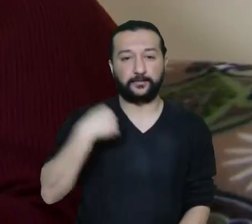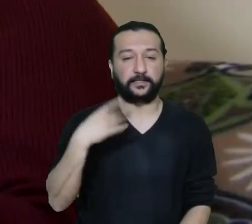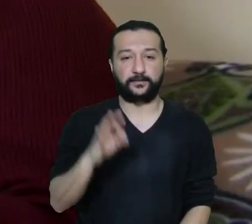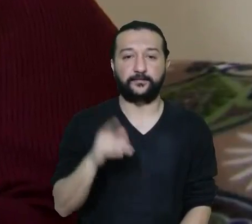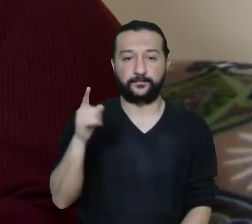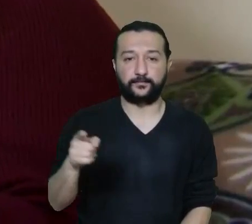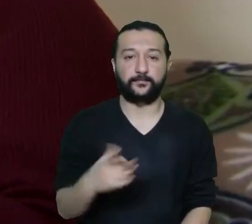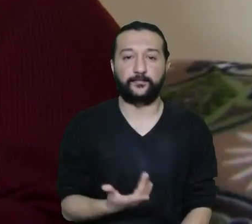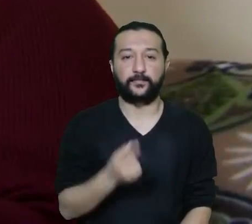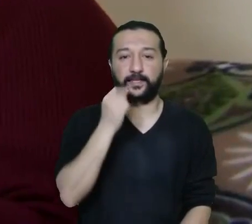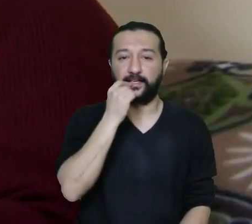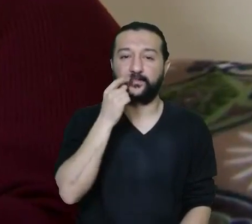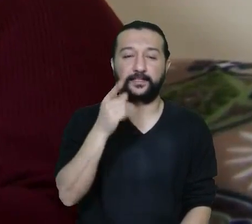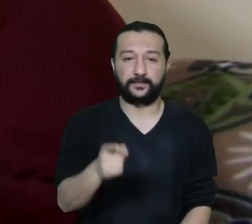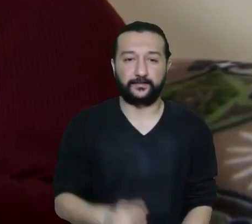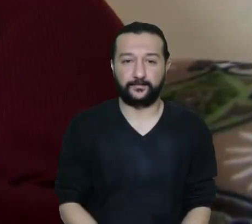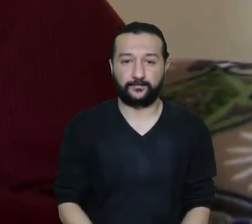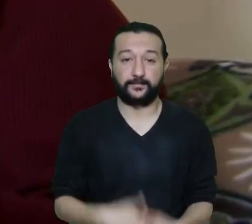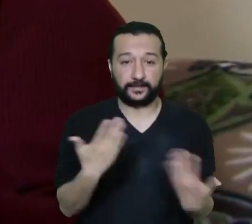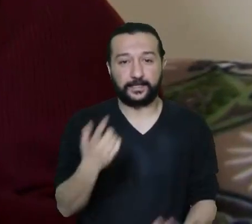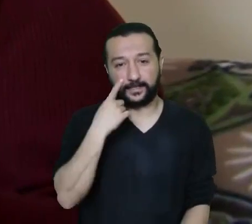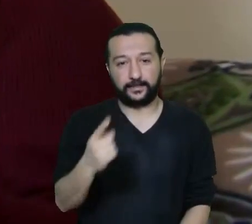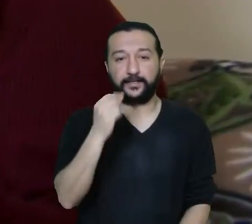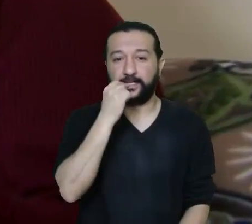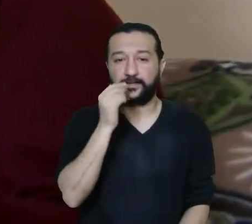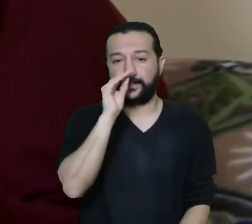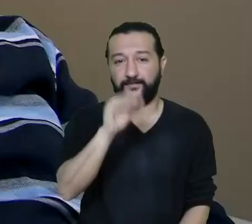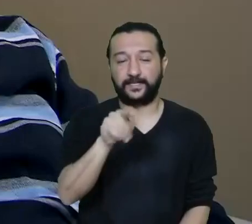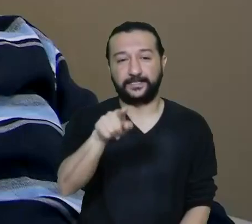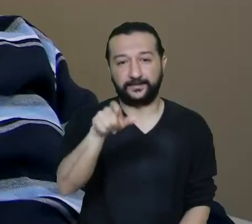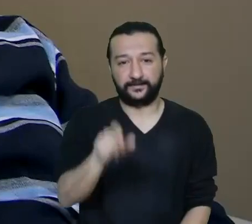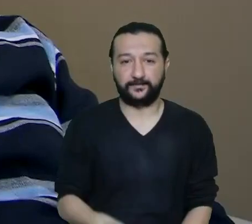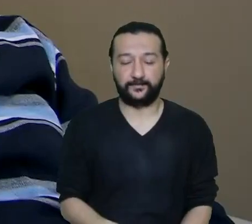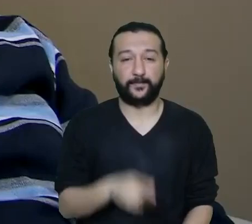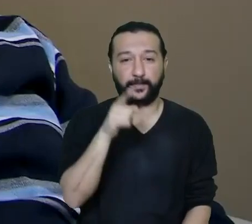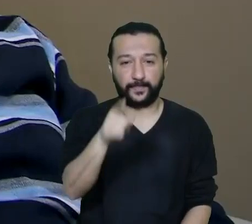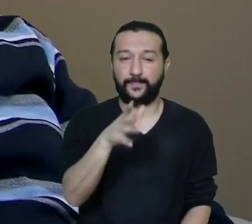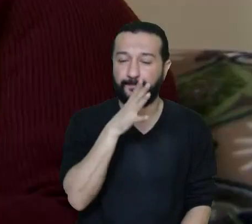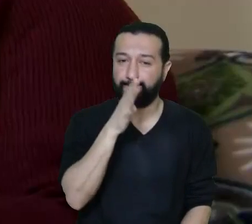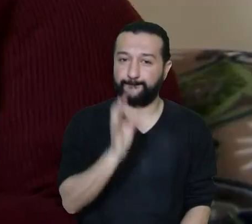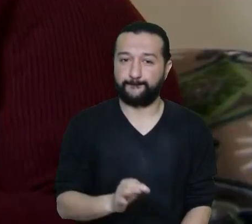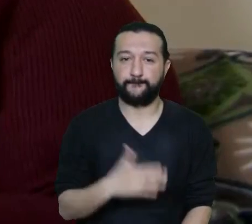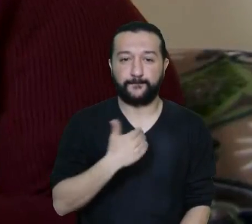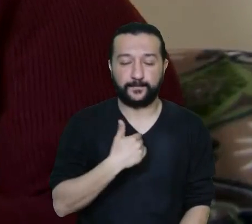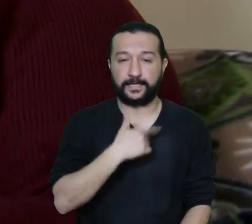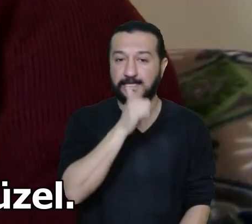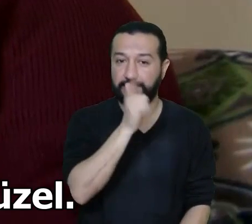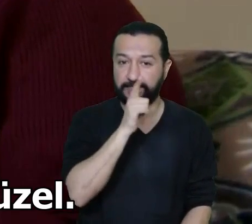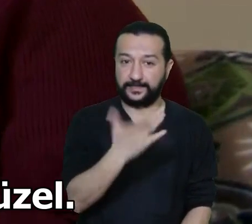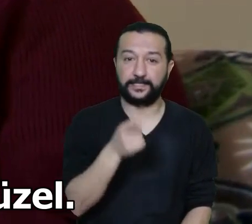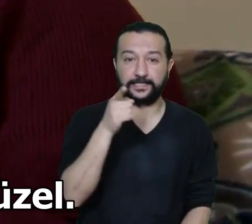inadıma. Fındık. Hadi ama fındık faresi. Sen de biliyorsun benim